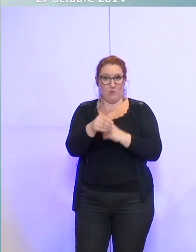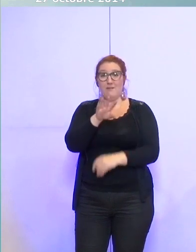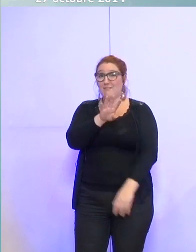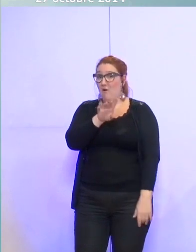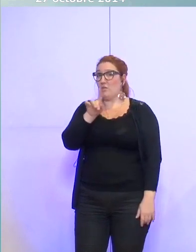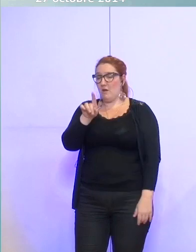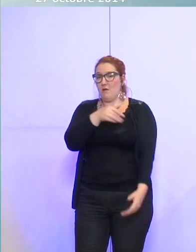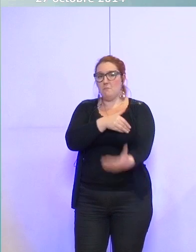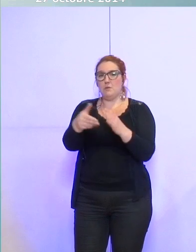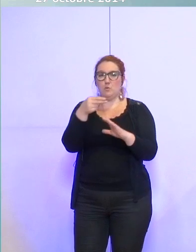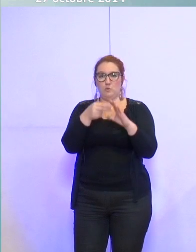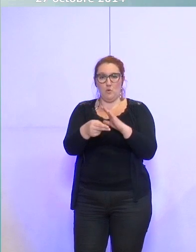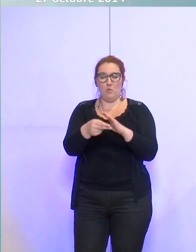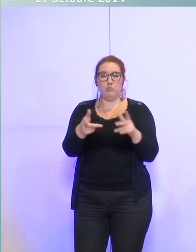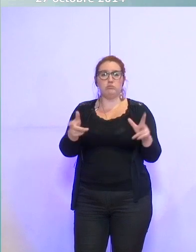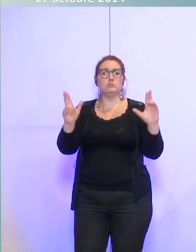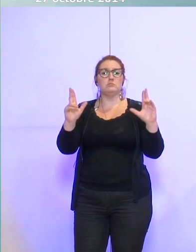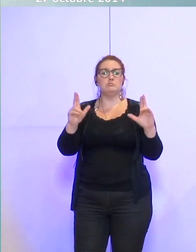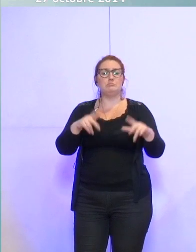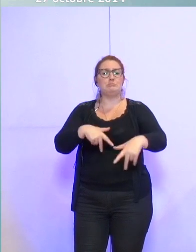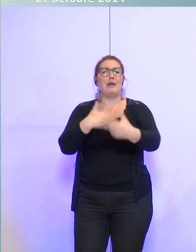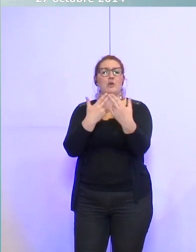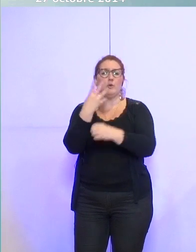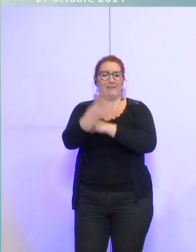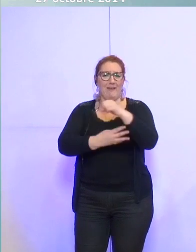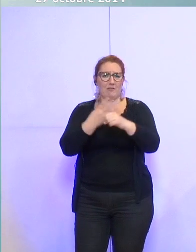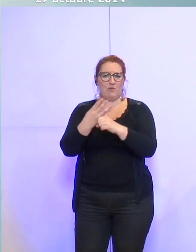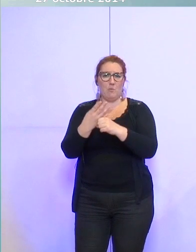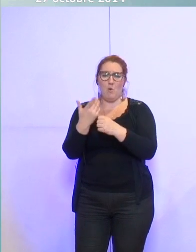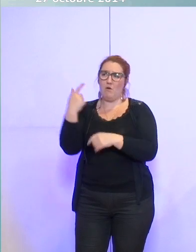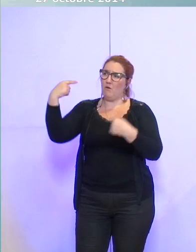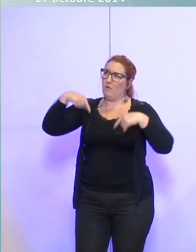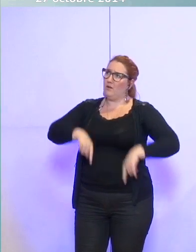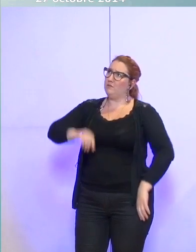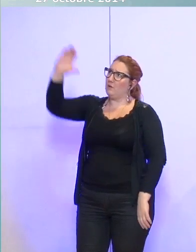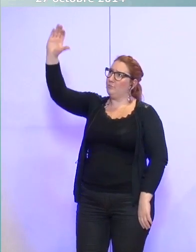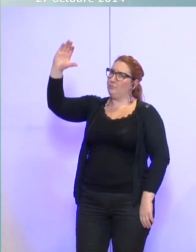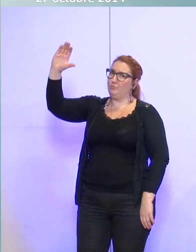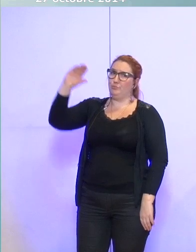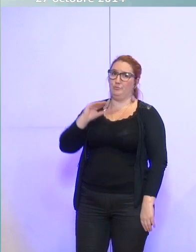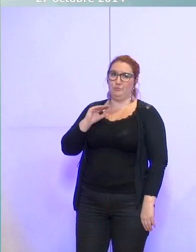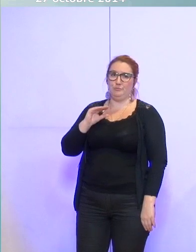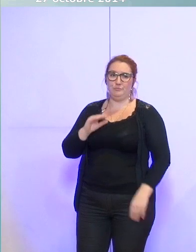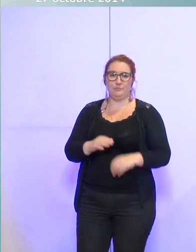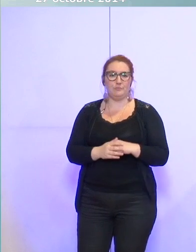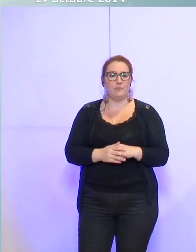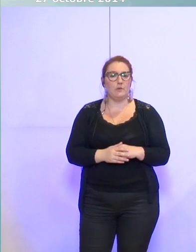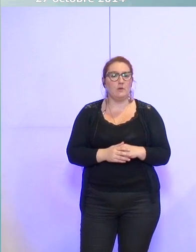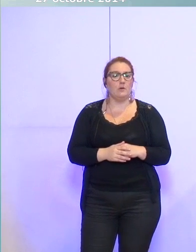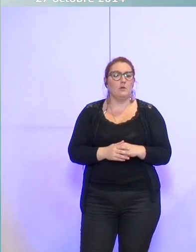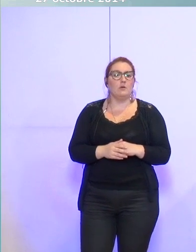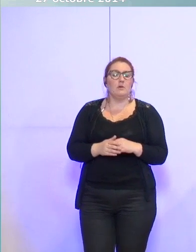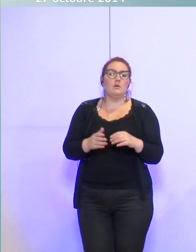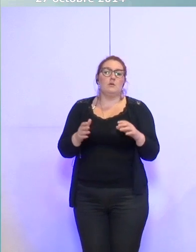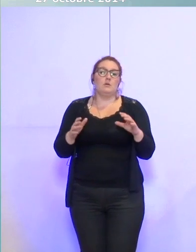d'euros sur cette période de 4 ans de baisse de dotation. Pour vous donner une idée et avoir une idée de l'échelle,